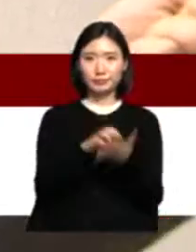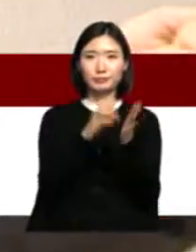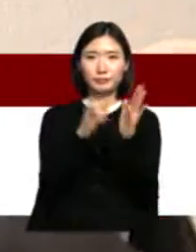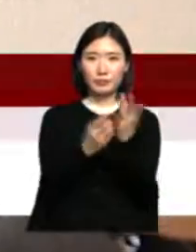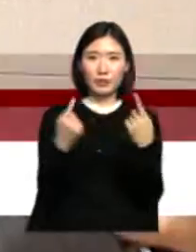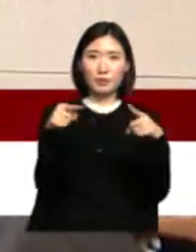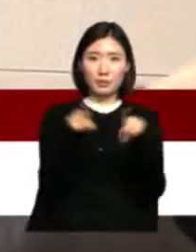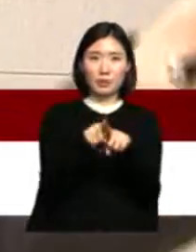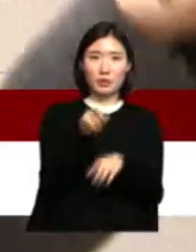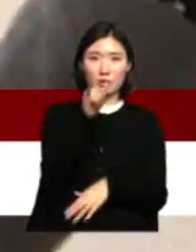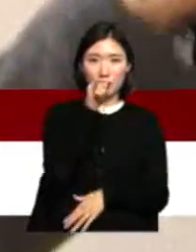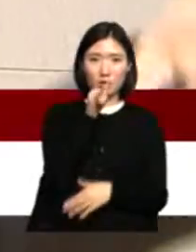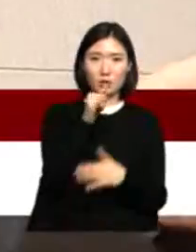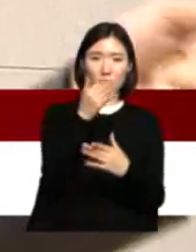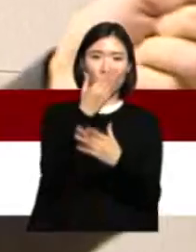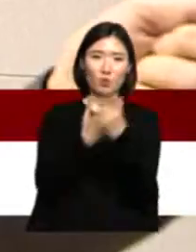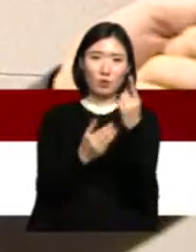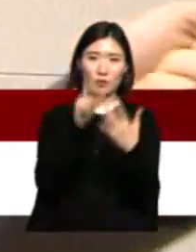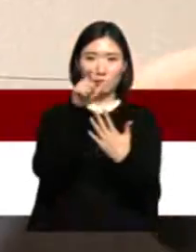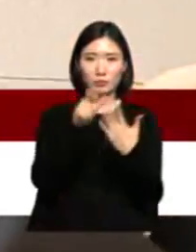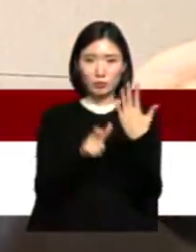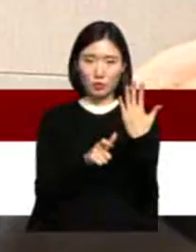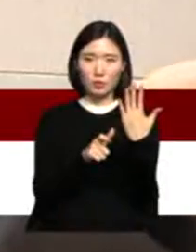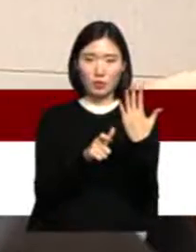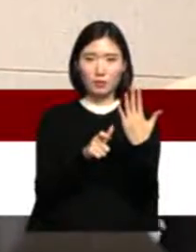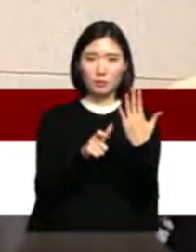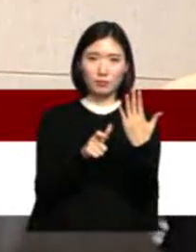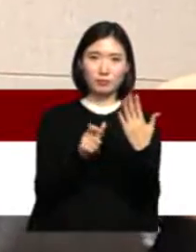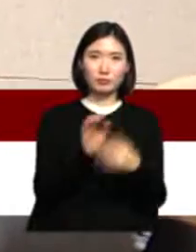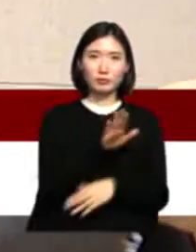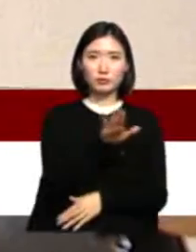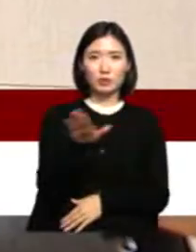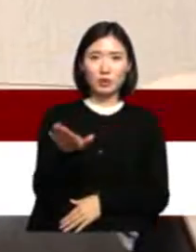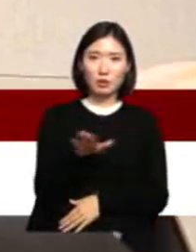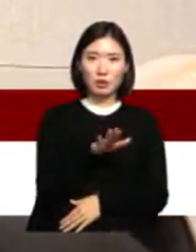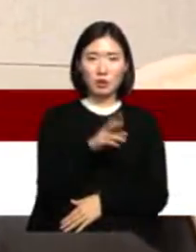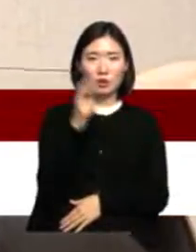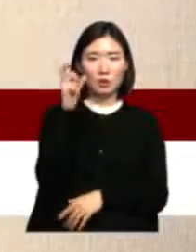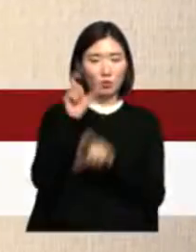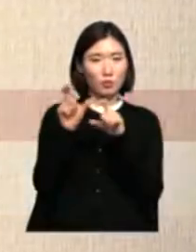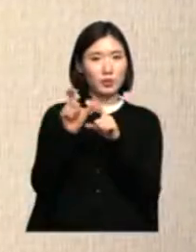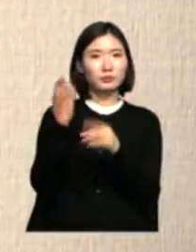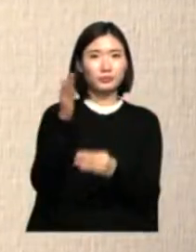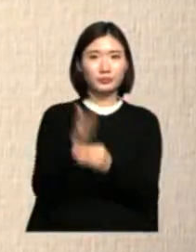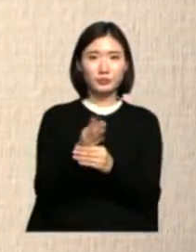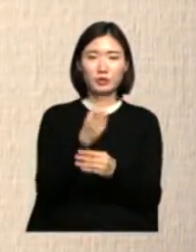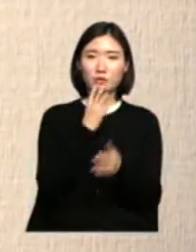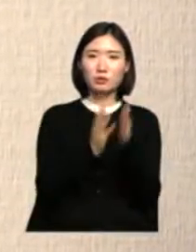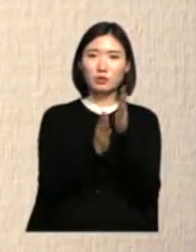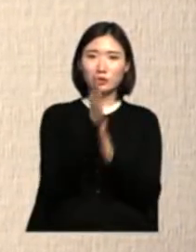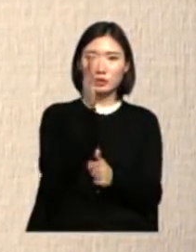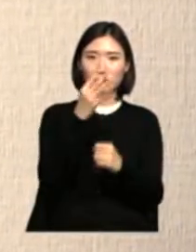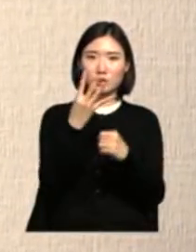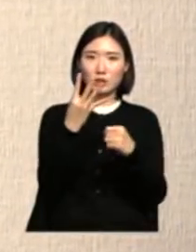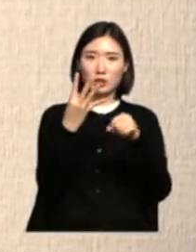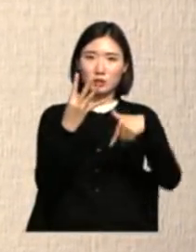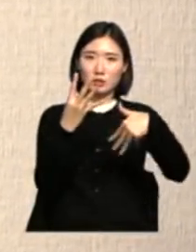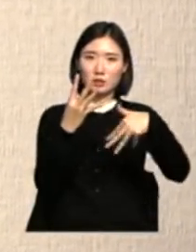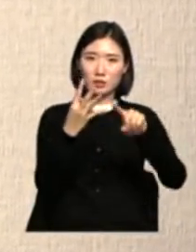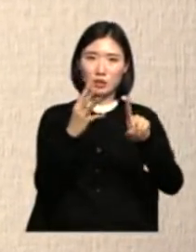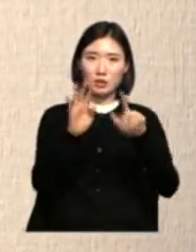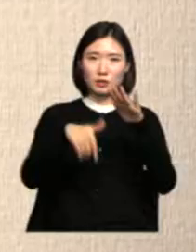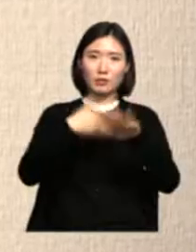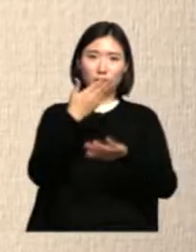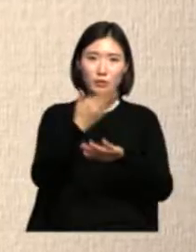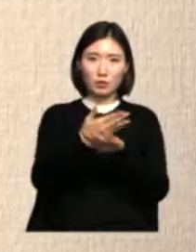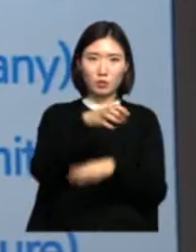그런 이제 한 통합적인 프로그램을 저희가 좀 고민을 하고 있습니다. 서울시는 제4차 산업혁명의